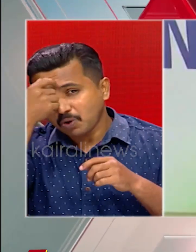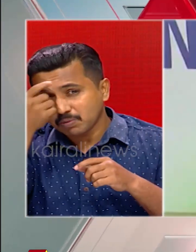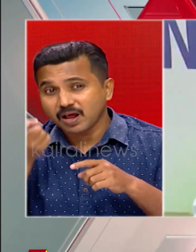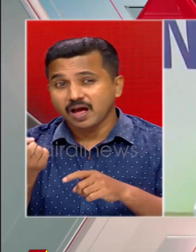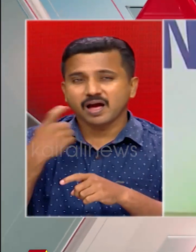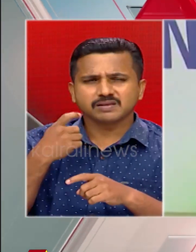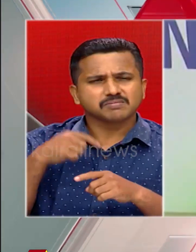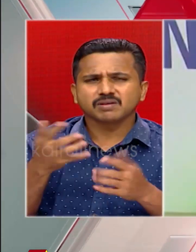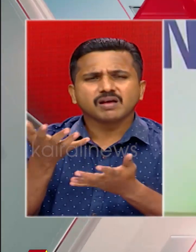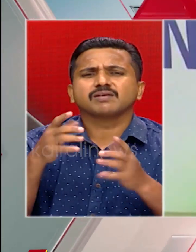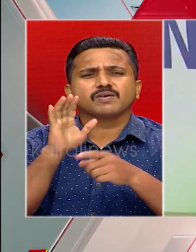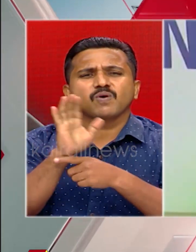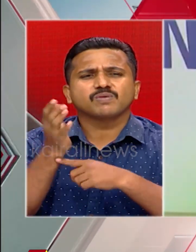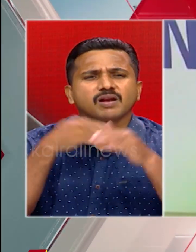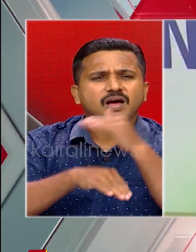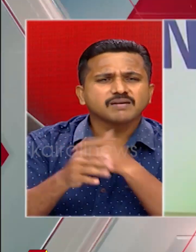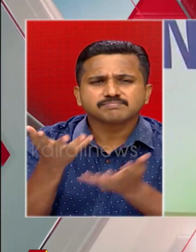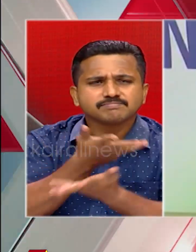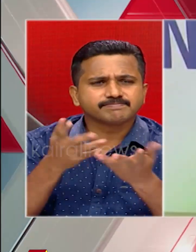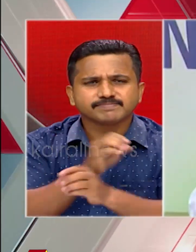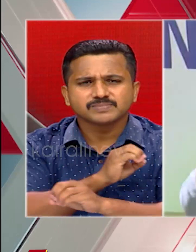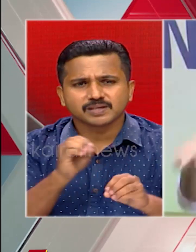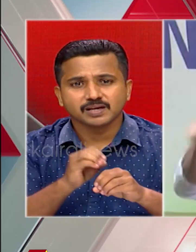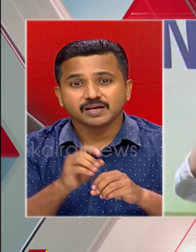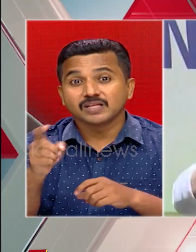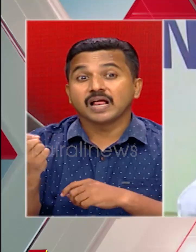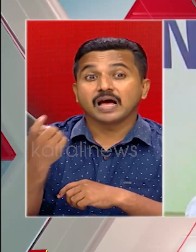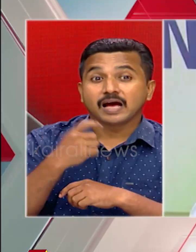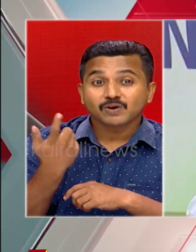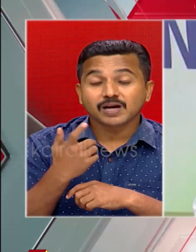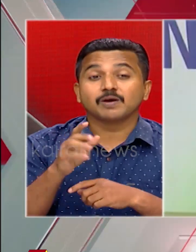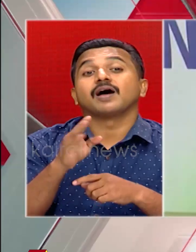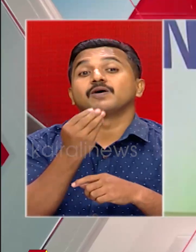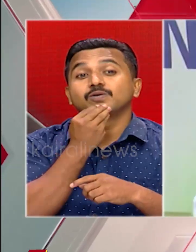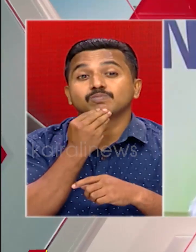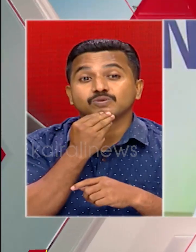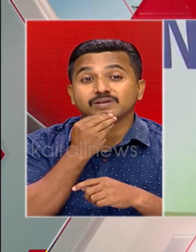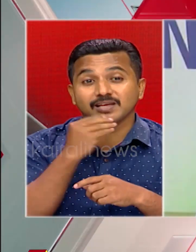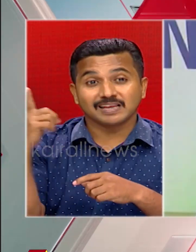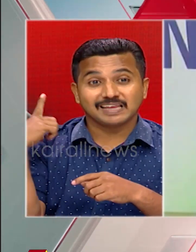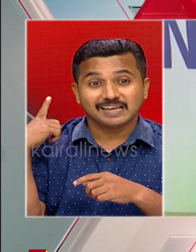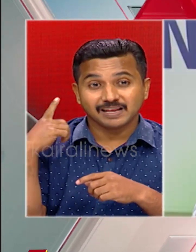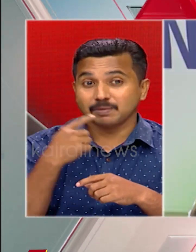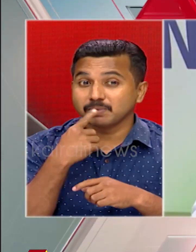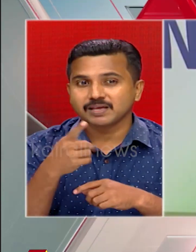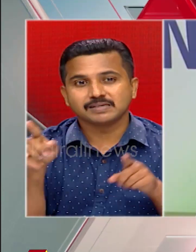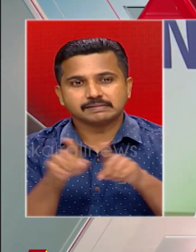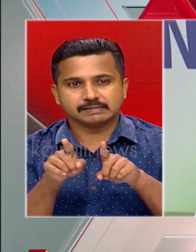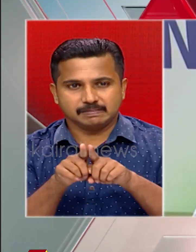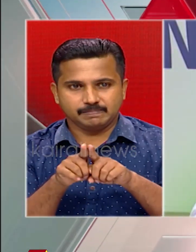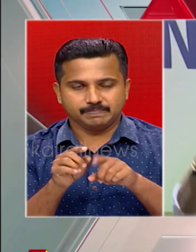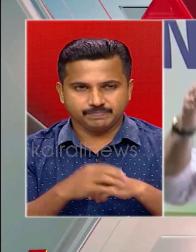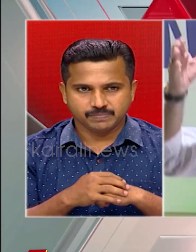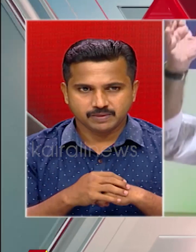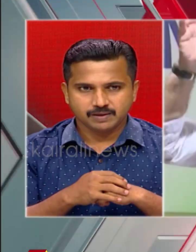നിങ്ങൾ പറഞ്ഞത് ഹാഗിയ സോഫിയയെ കുറിച്ചല്ല, നിങ്ങൾ പറഞ്ഞത് മുസ്ലിം ലീഗിന്റെ നേതാവിന്റെ പ്രസ്താവനയെ കുറിച്ചാണ് അല്ലേ? പുതുച്ചേരിയിൽ